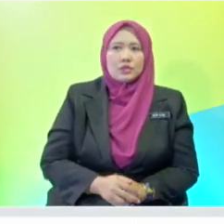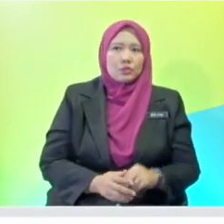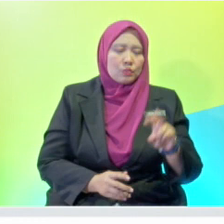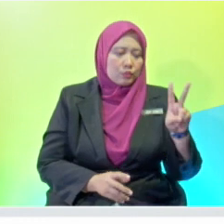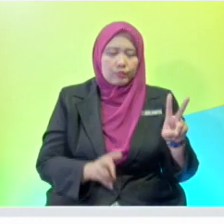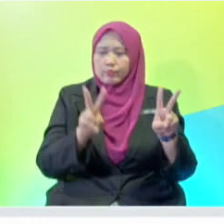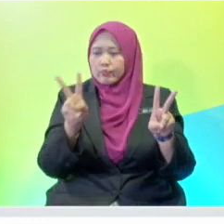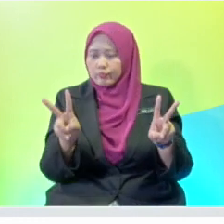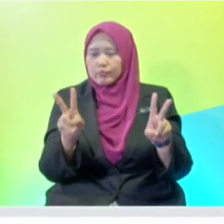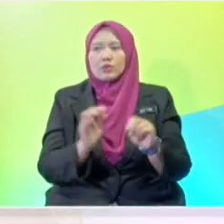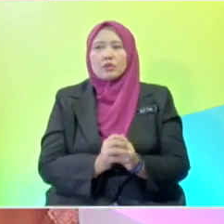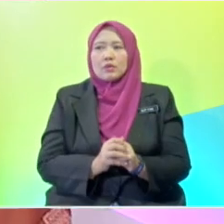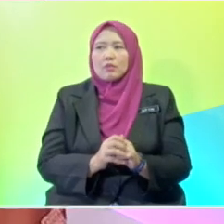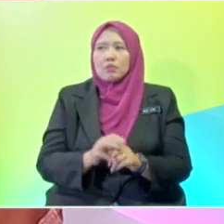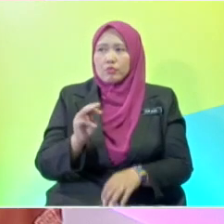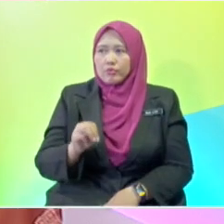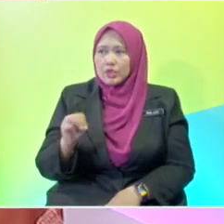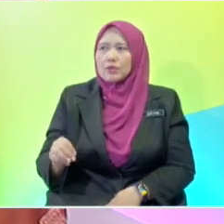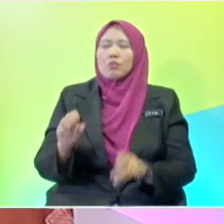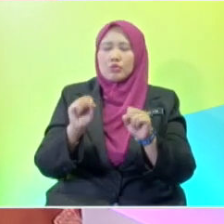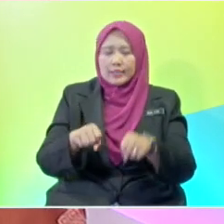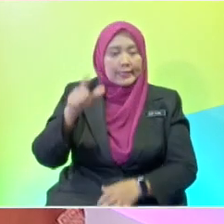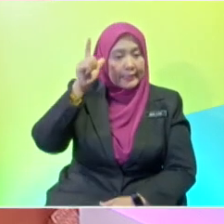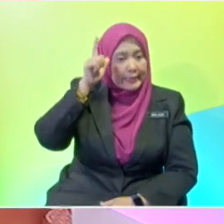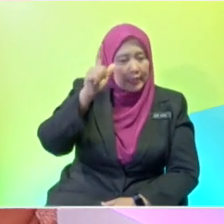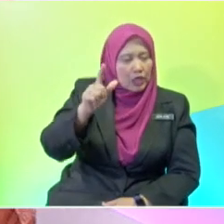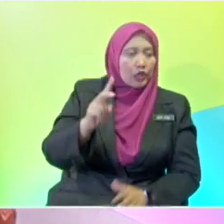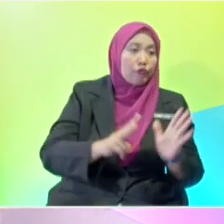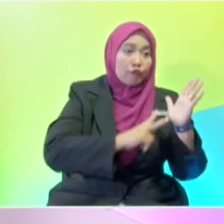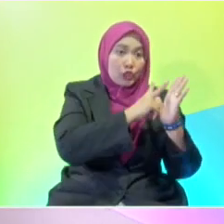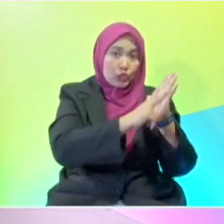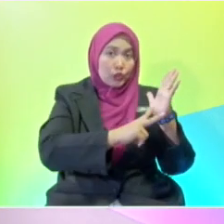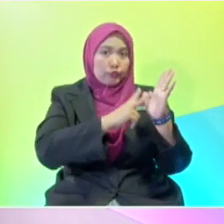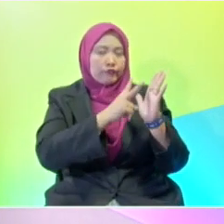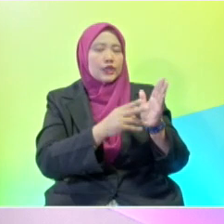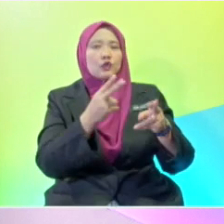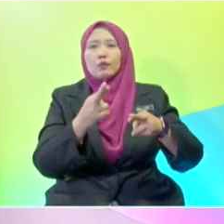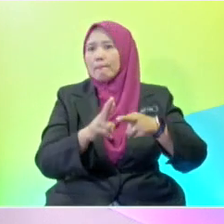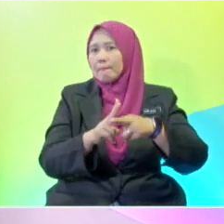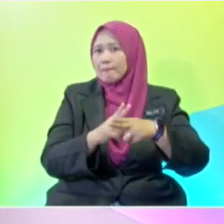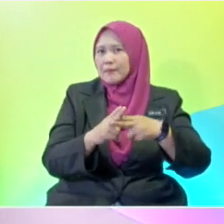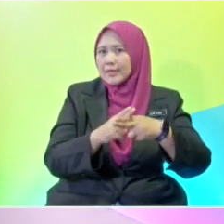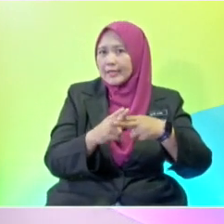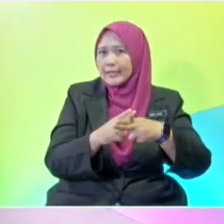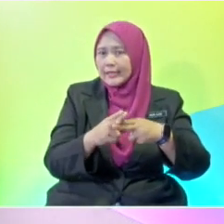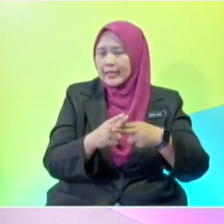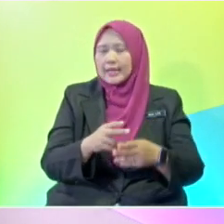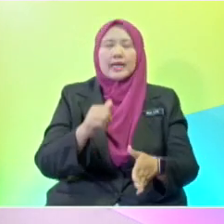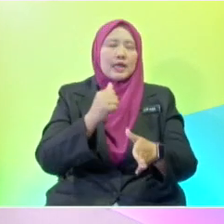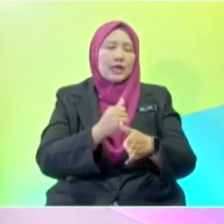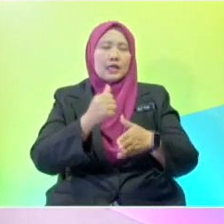video-video pendek drama yang ada di yang ada di television di mana